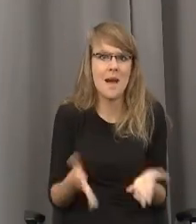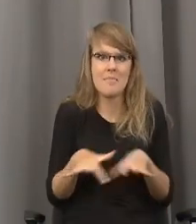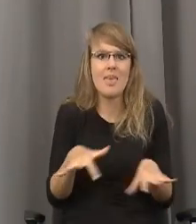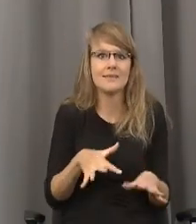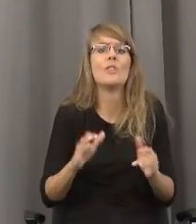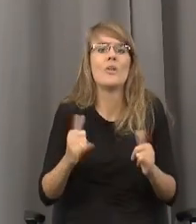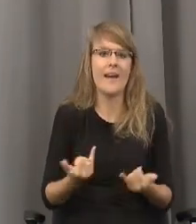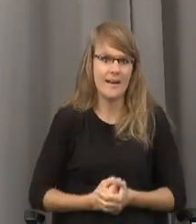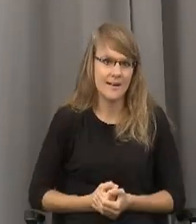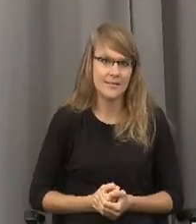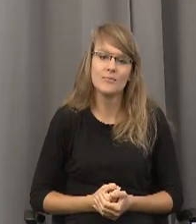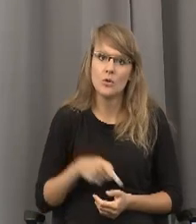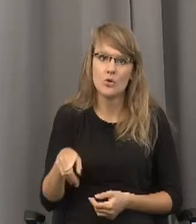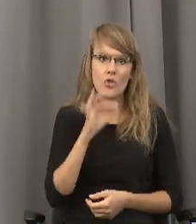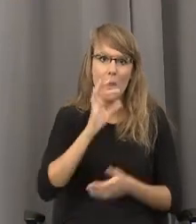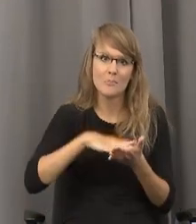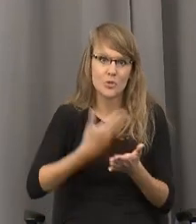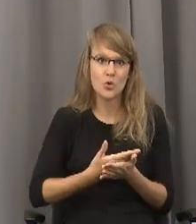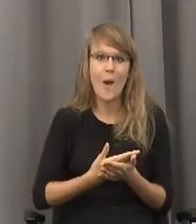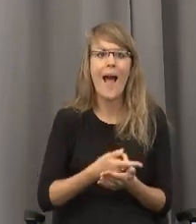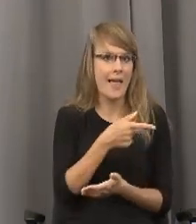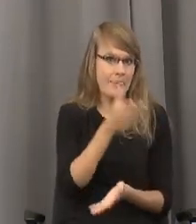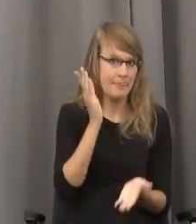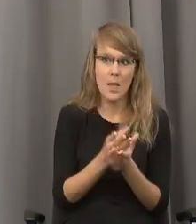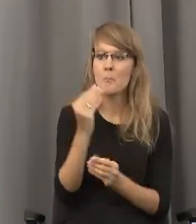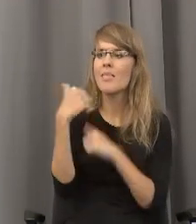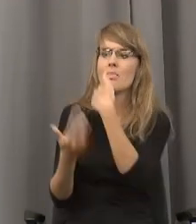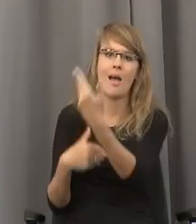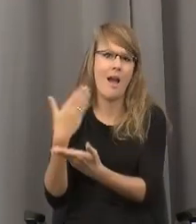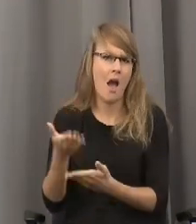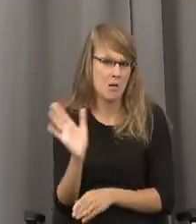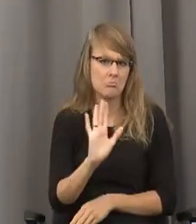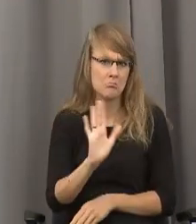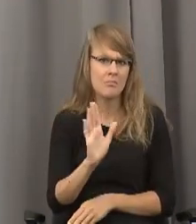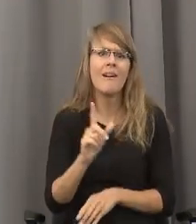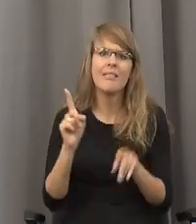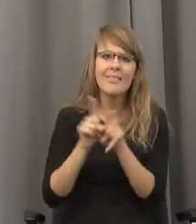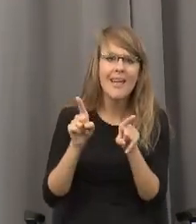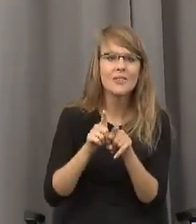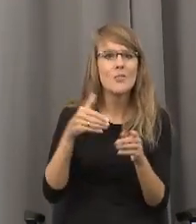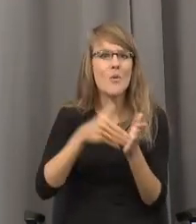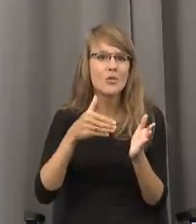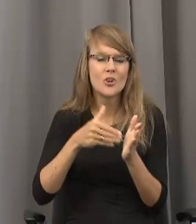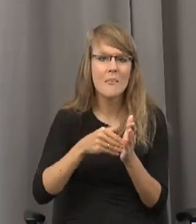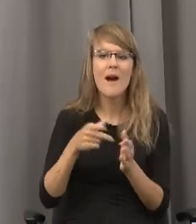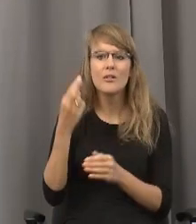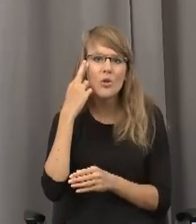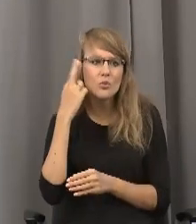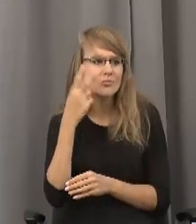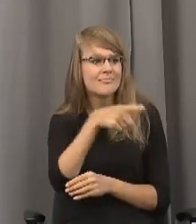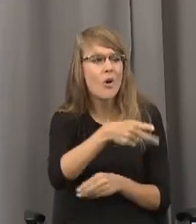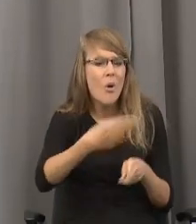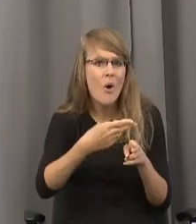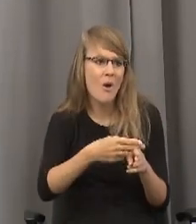Więc to taki dobry przykład. Tu nie tylko chodzi o wsparcie finansowe, ale o zrozumienie potrzeb chorych,